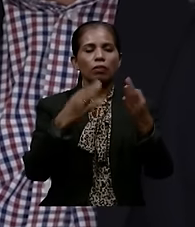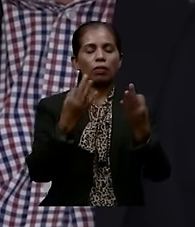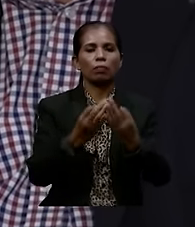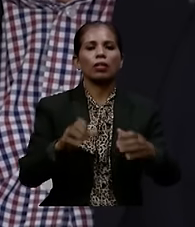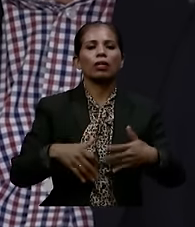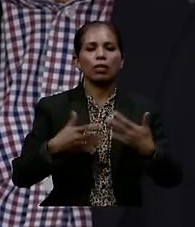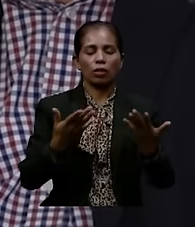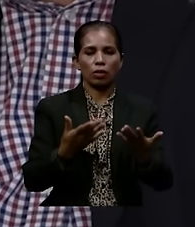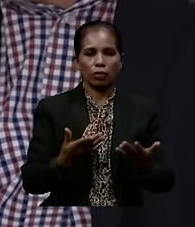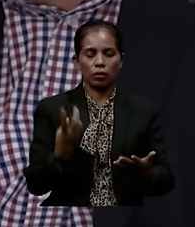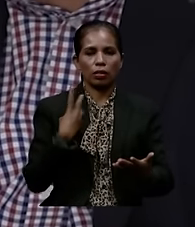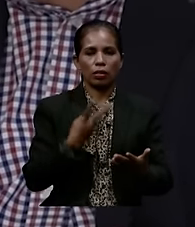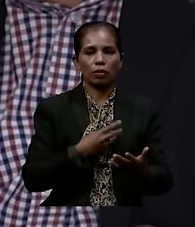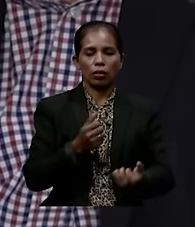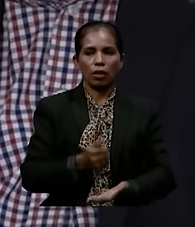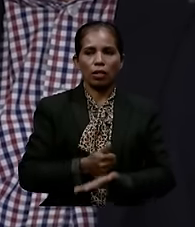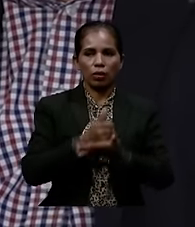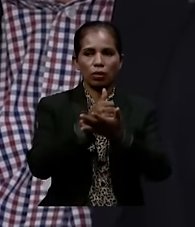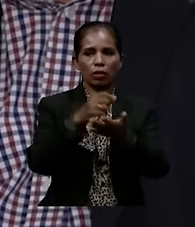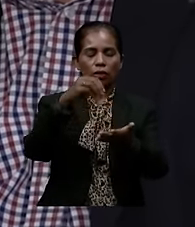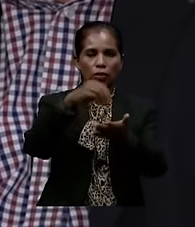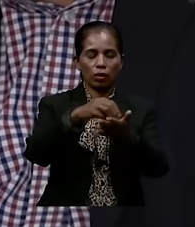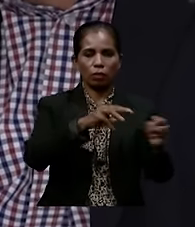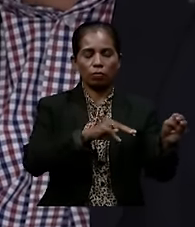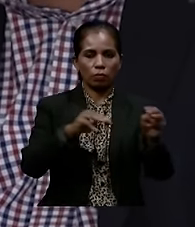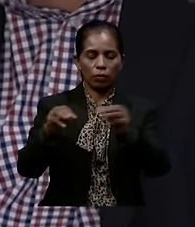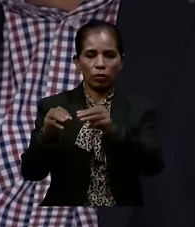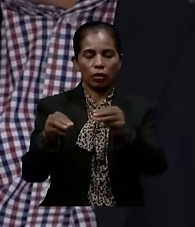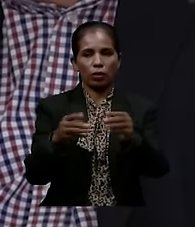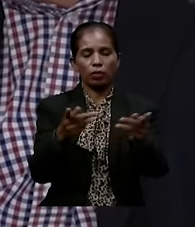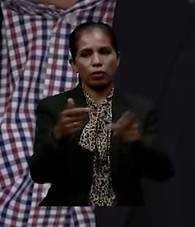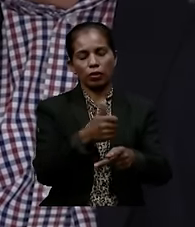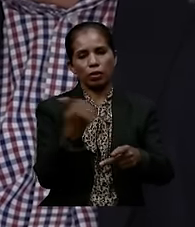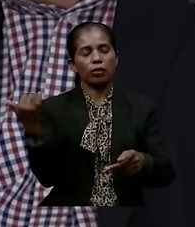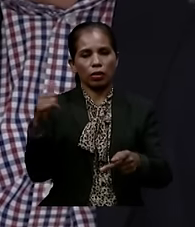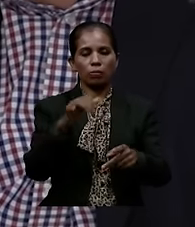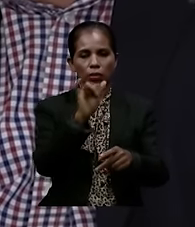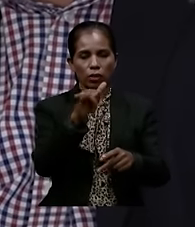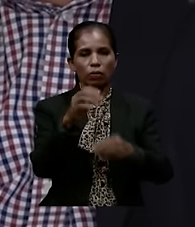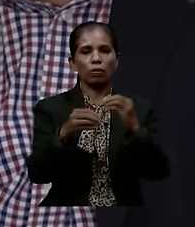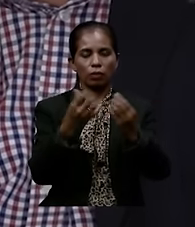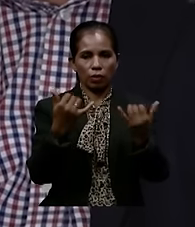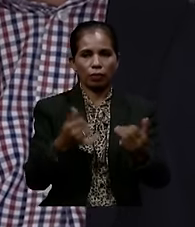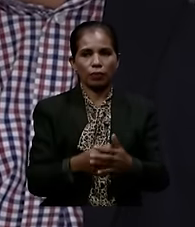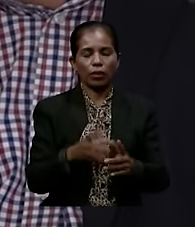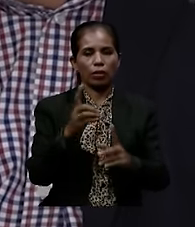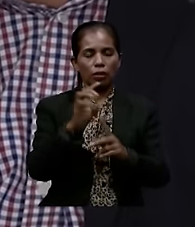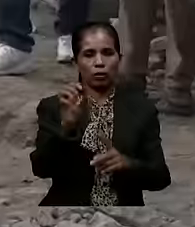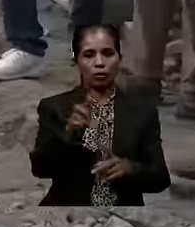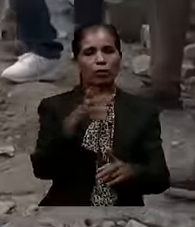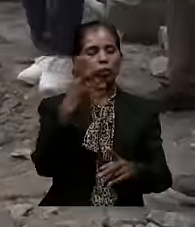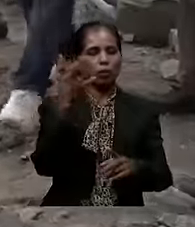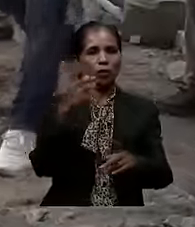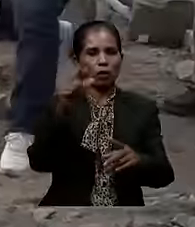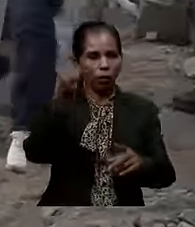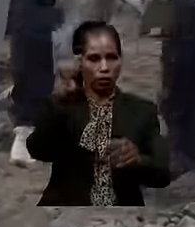o insama kita bele ajuda tau se sira bafatin selu sira mos konkorre ne Iha lorong sang rasing itu fulang ne, guvernu hamutu